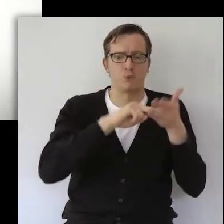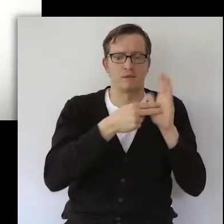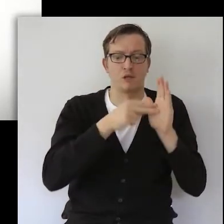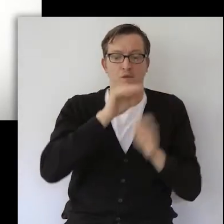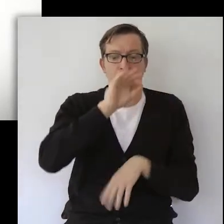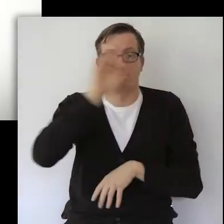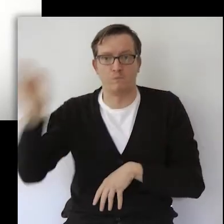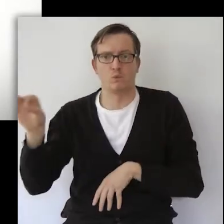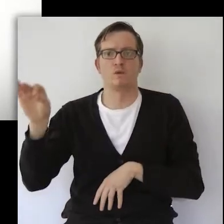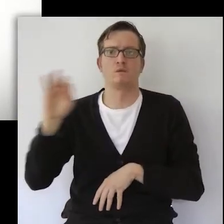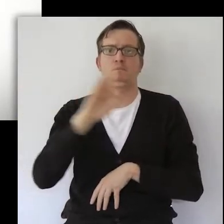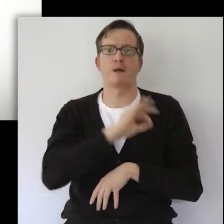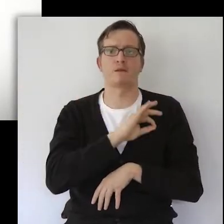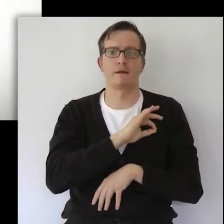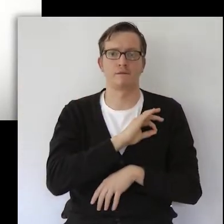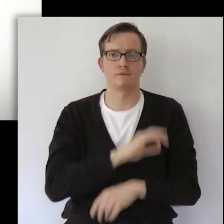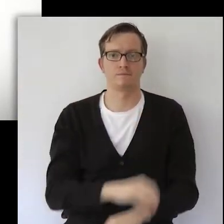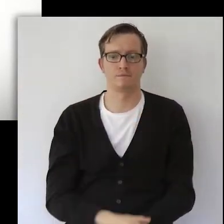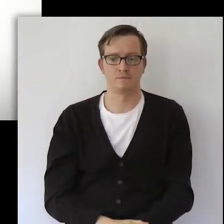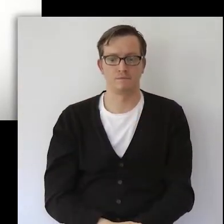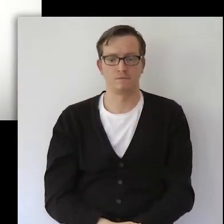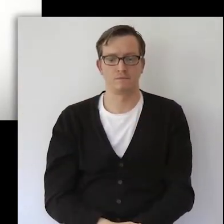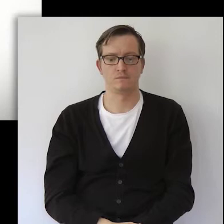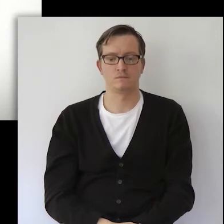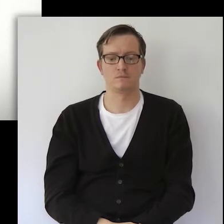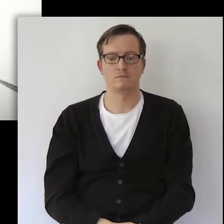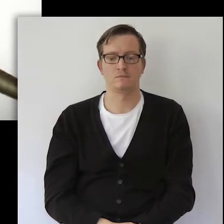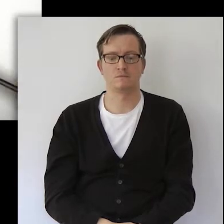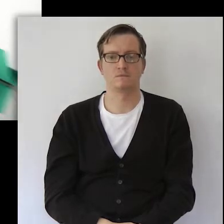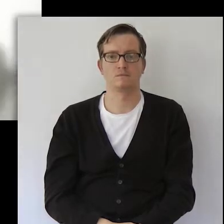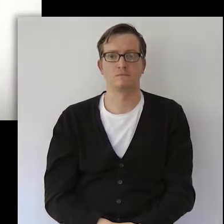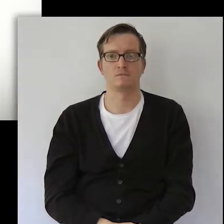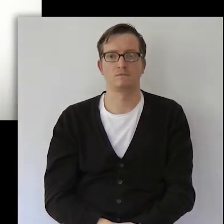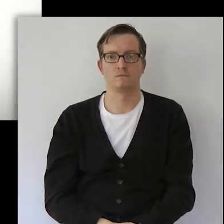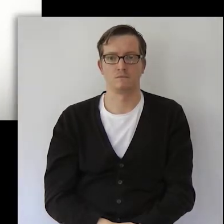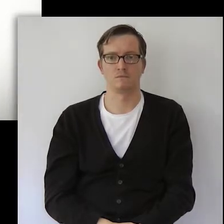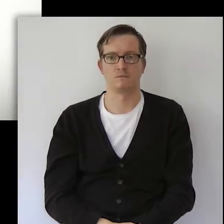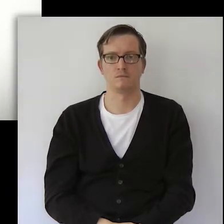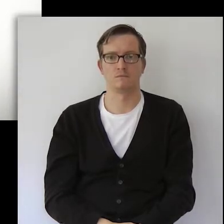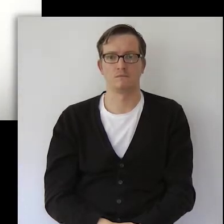die Politiker vertreten die Ziele und Interessen ihrer Partei